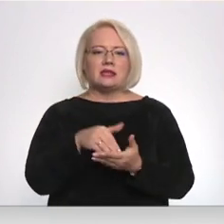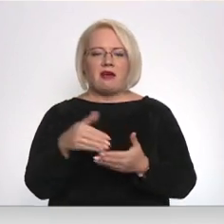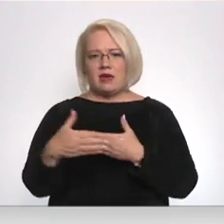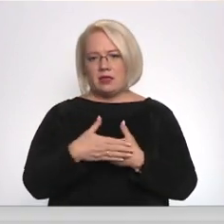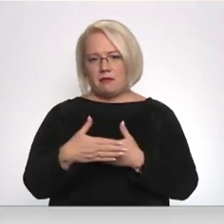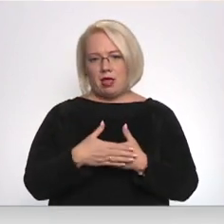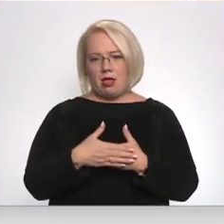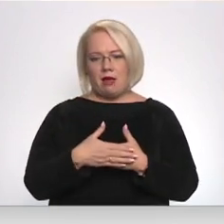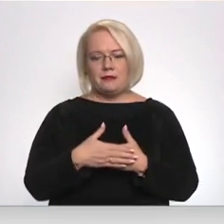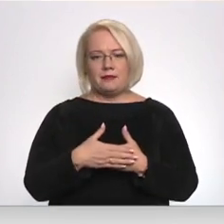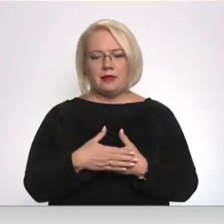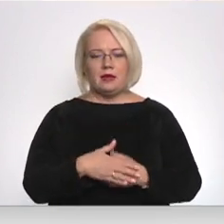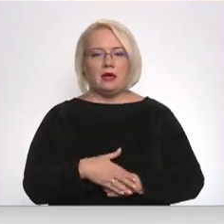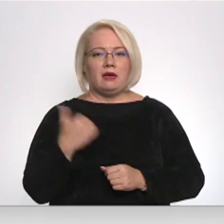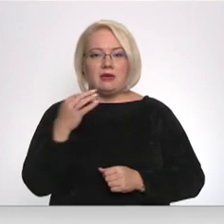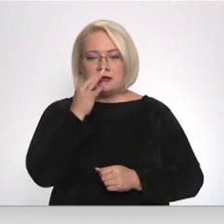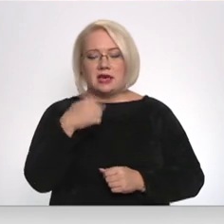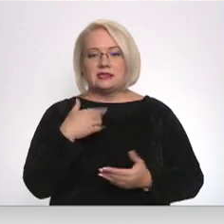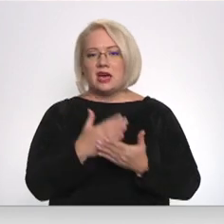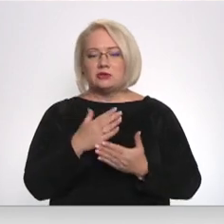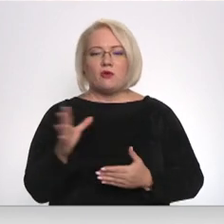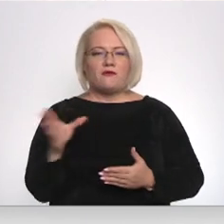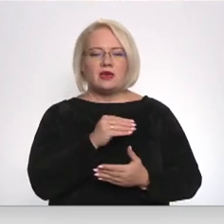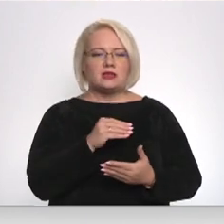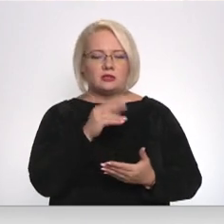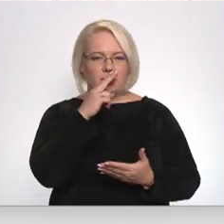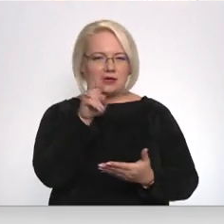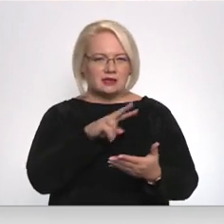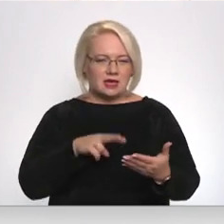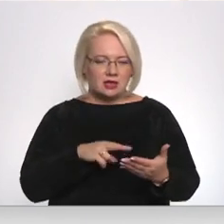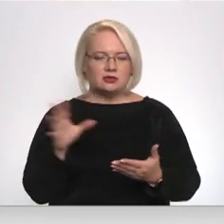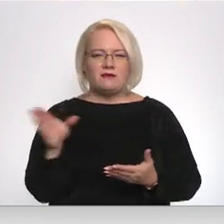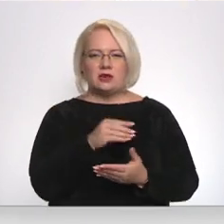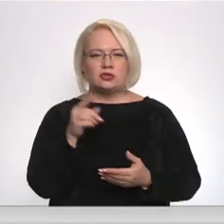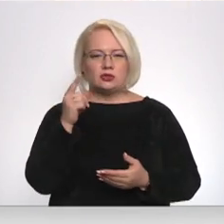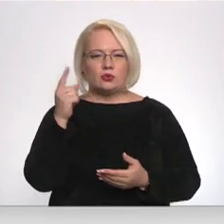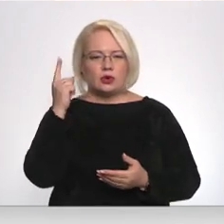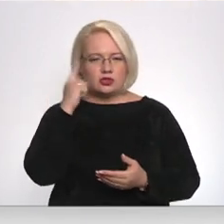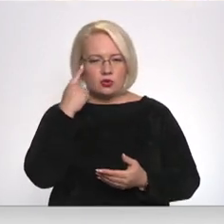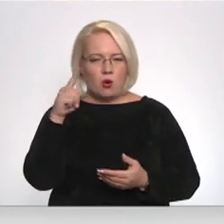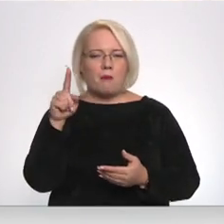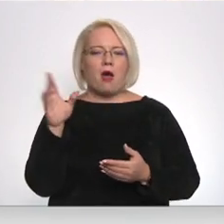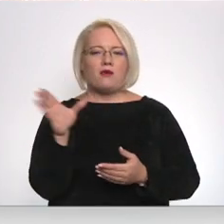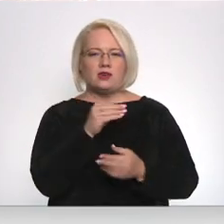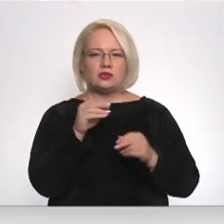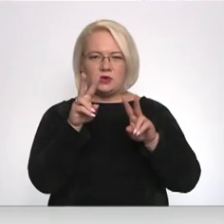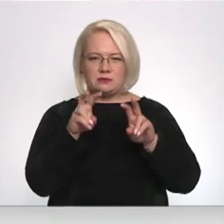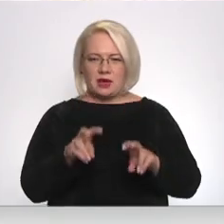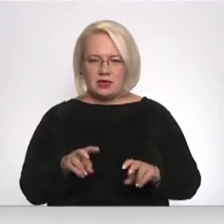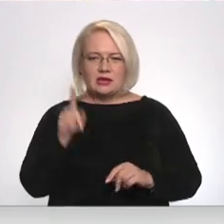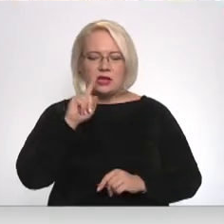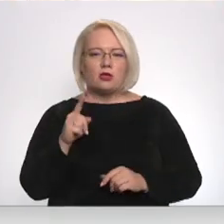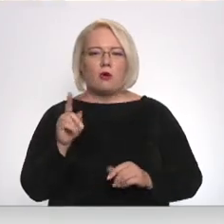esmu visu izskatījusi, visu izdomājusi, visu izpētījusi. Zinu, pa ko balsošu.